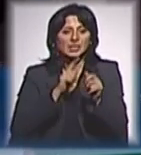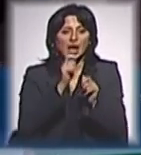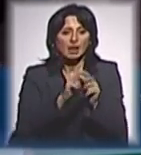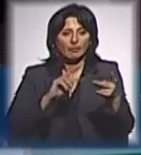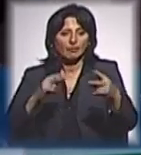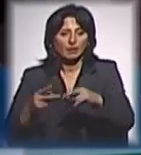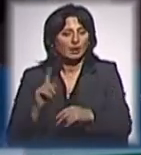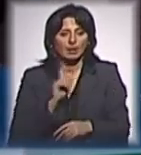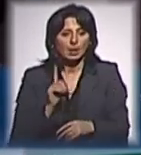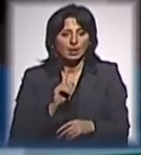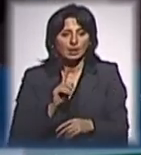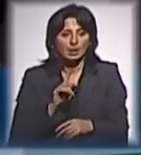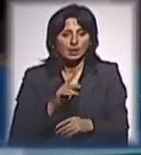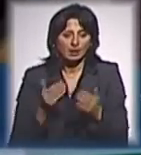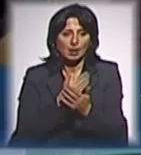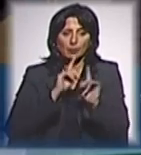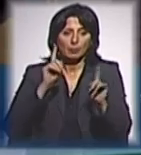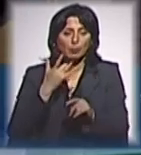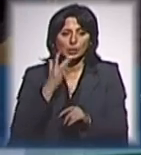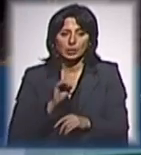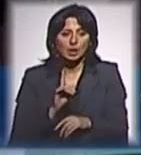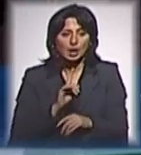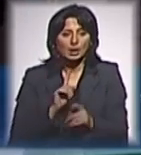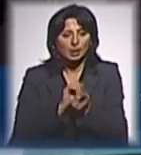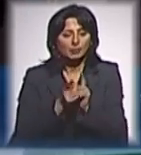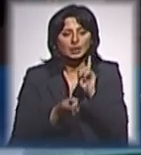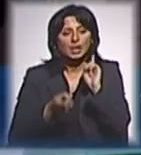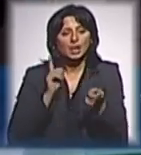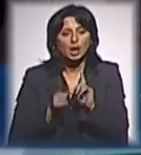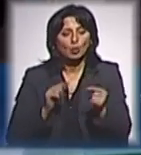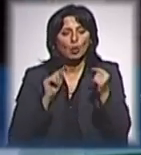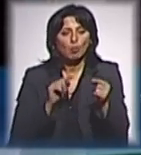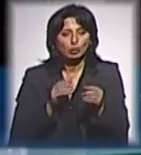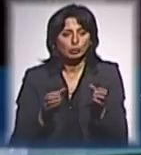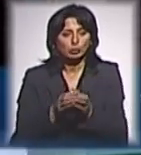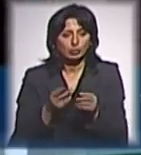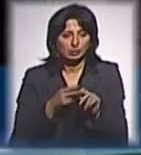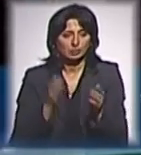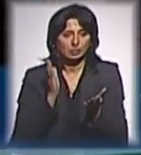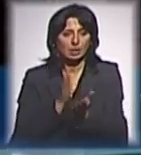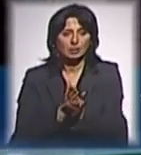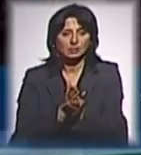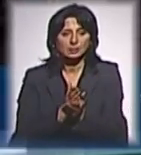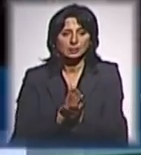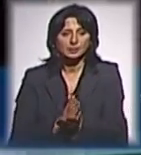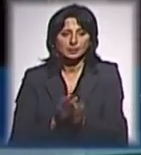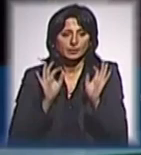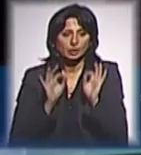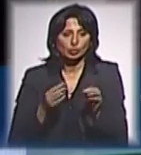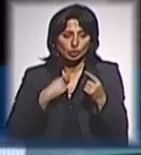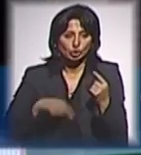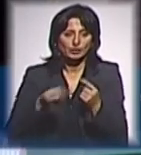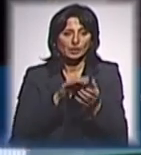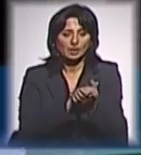რაღაც ტრიკები ხდება, ნოუ-ჰაუ ქართული პოლიტიკისთვის, არამედ რეალური ოპოზიციური ბლოკი, ეს არის სწორედ